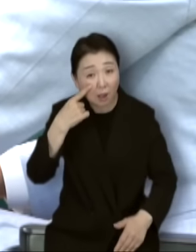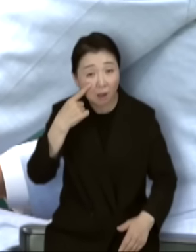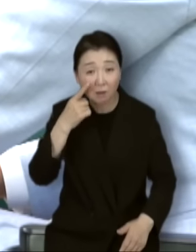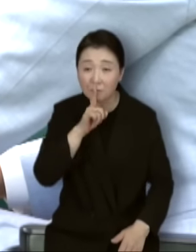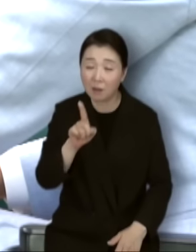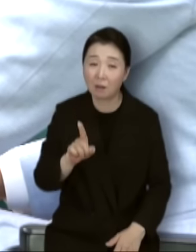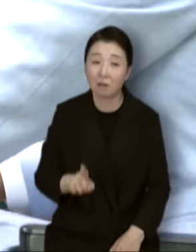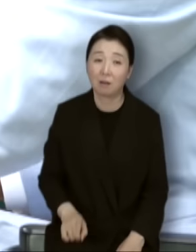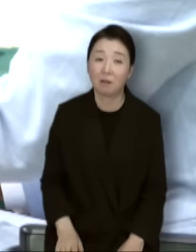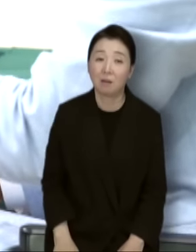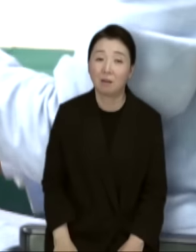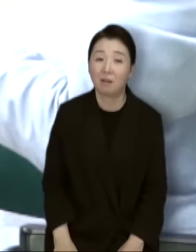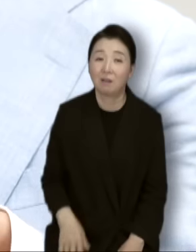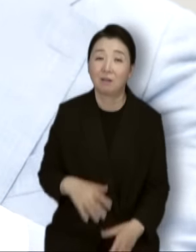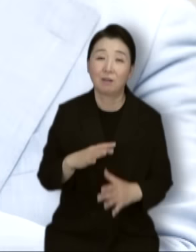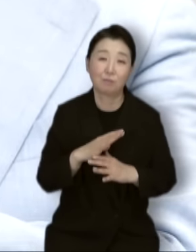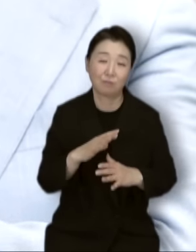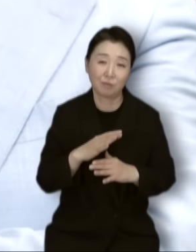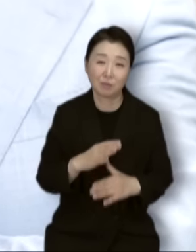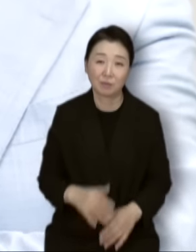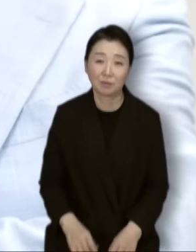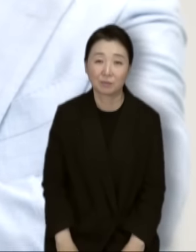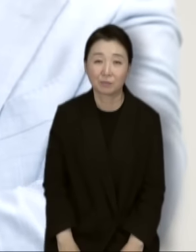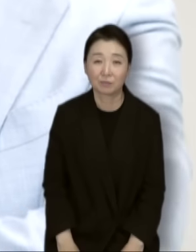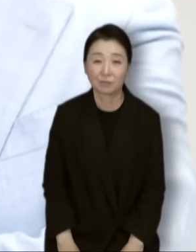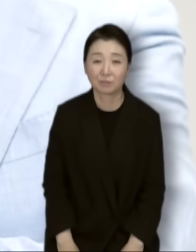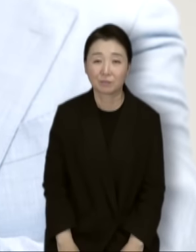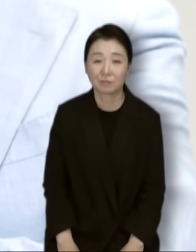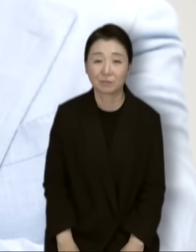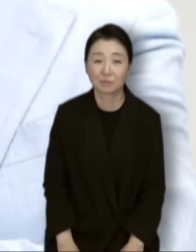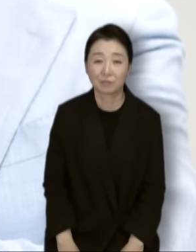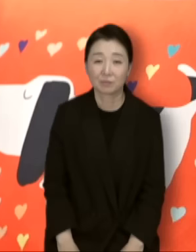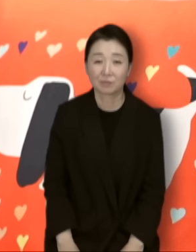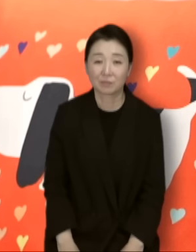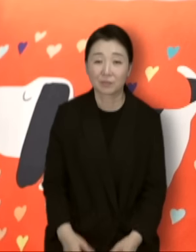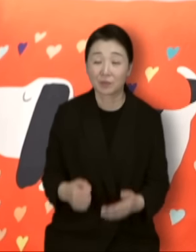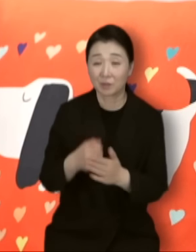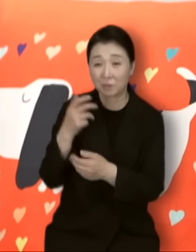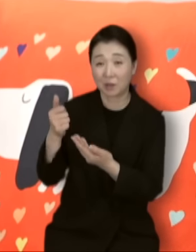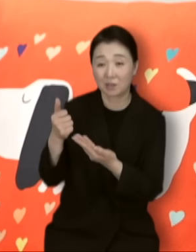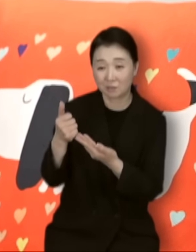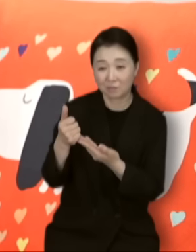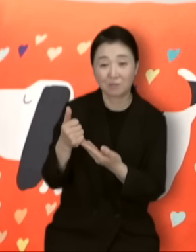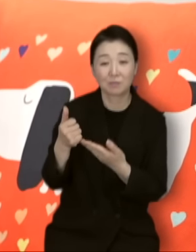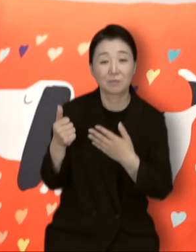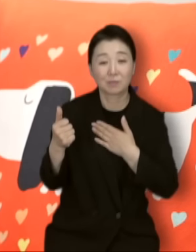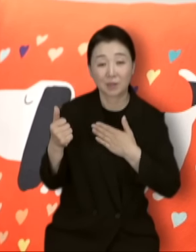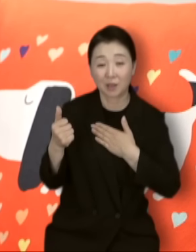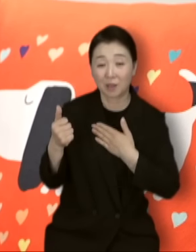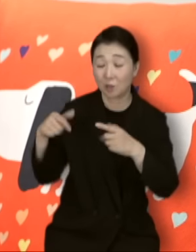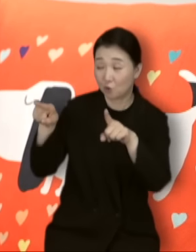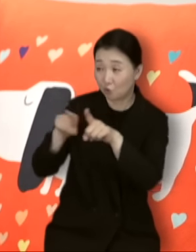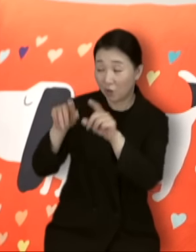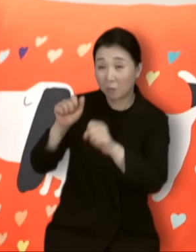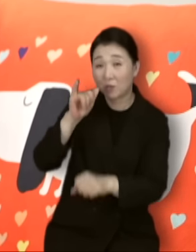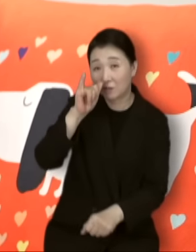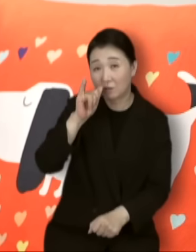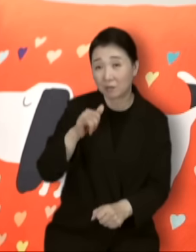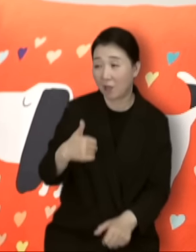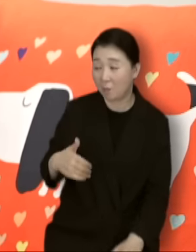뺏어 보려 너무 무서워요네 그래서 하나님이랑 이렇게